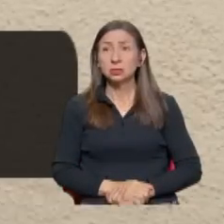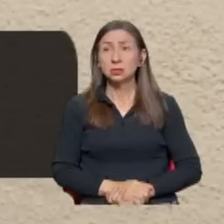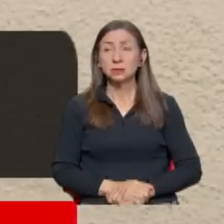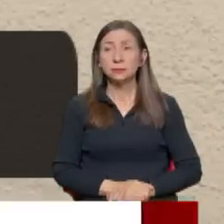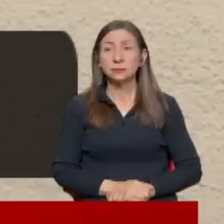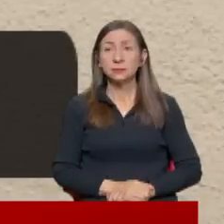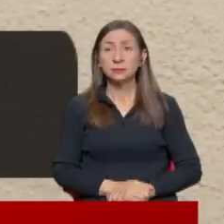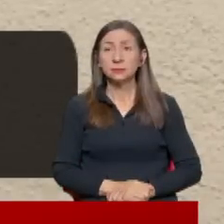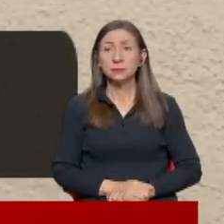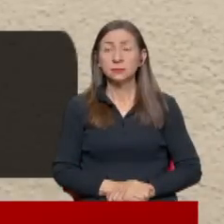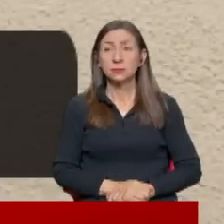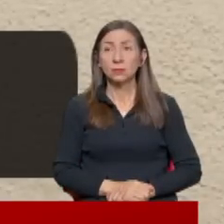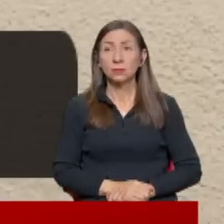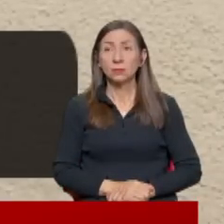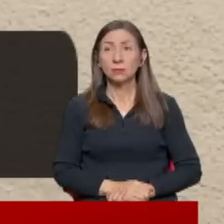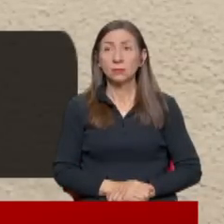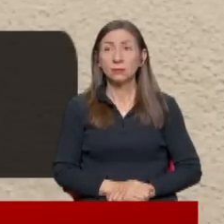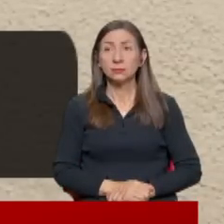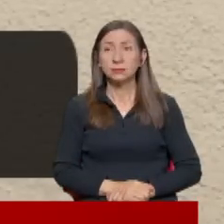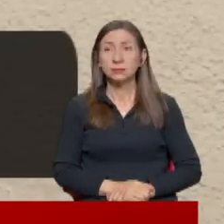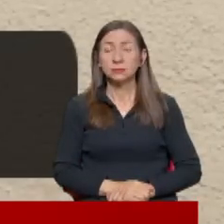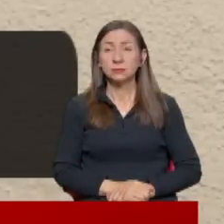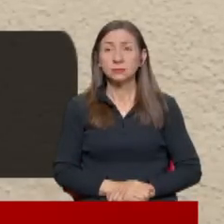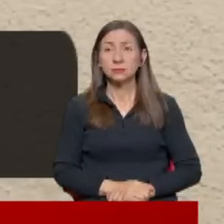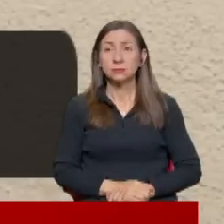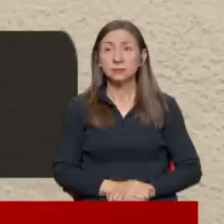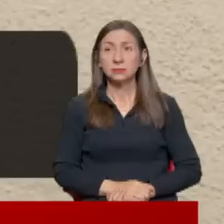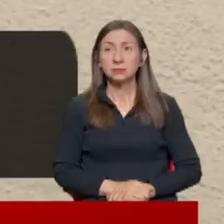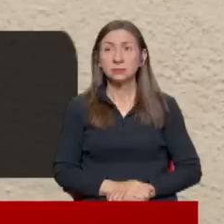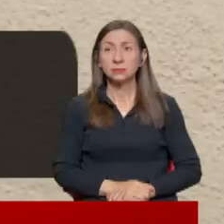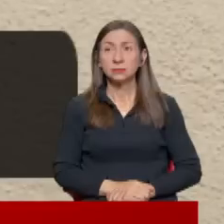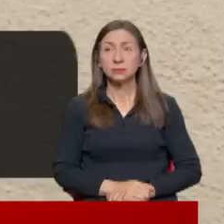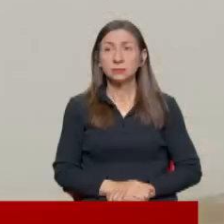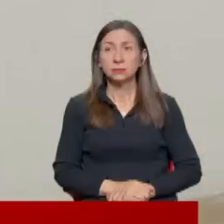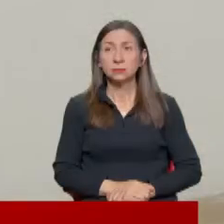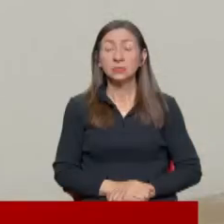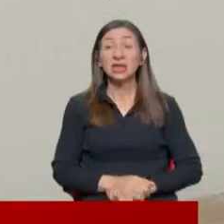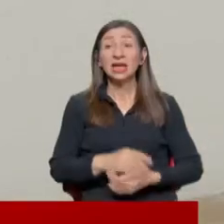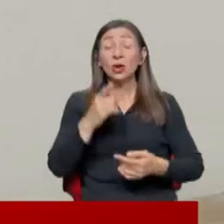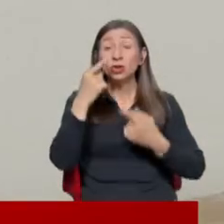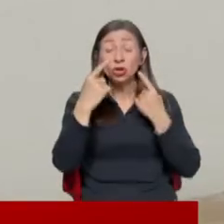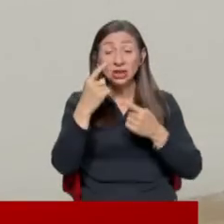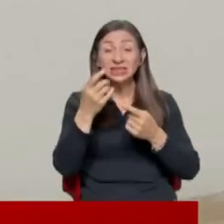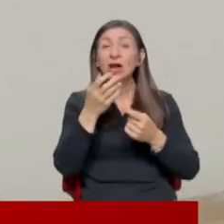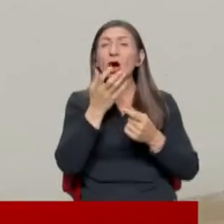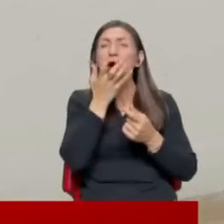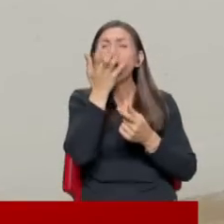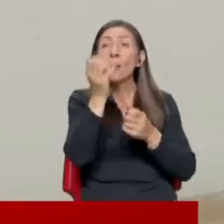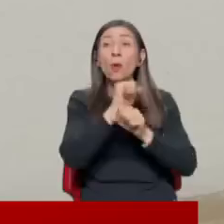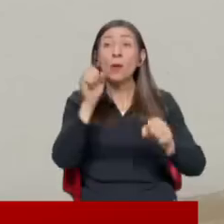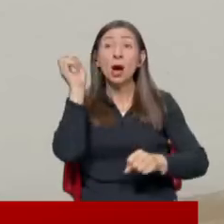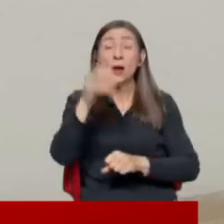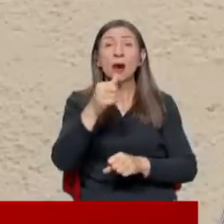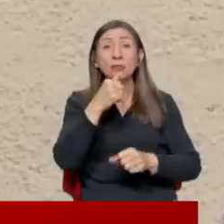Çünkü silah olmasa da bomba der. Bayağı sis koku vardı. İddiaya göre sis bombası bile attı